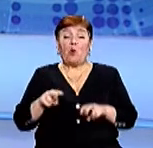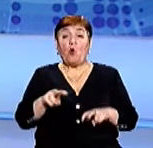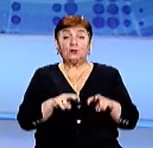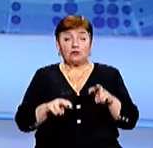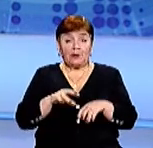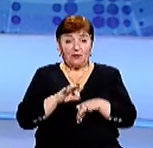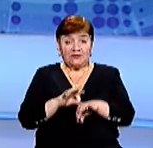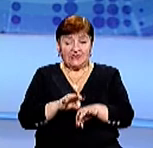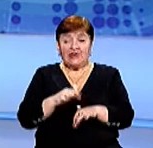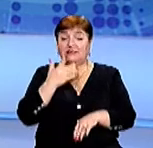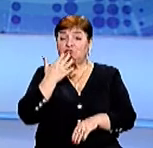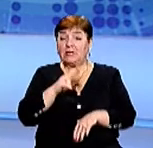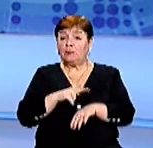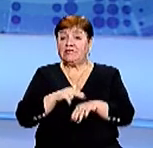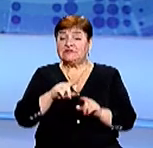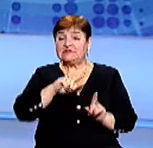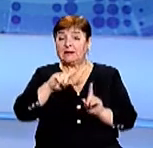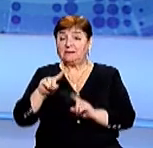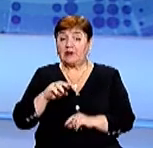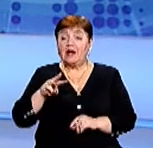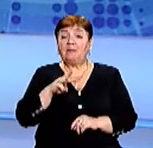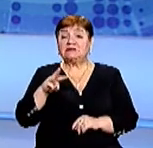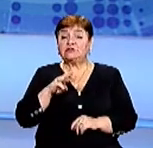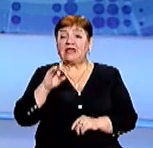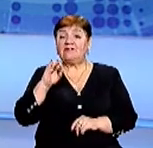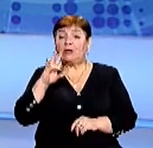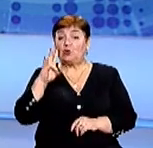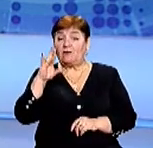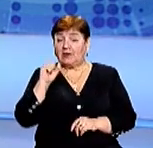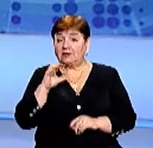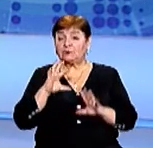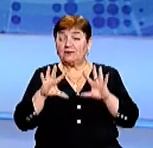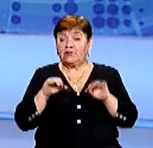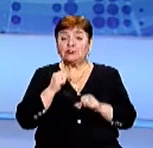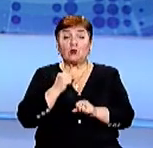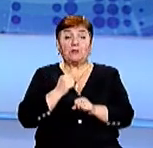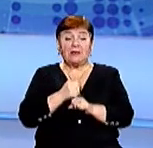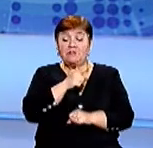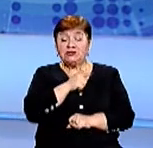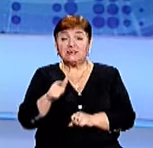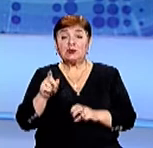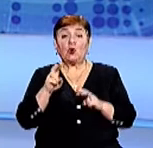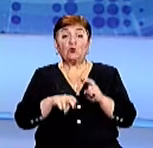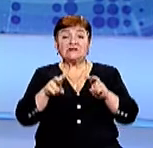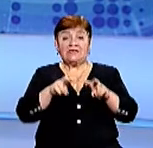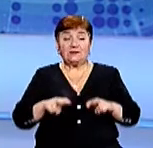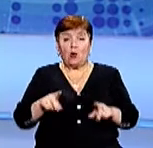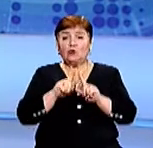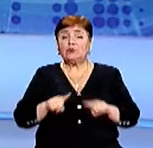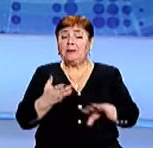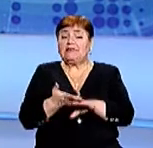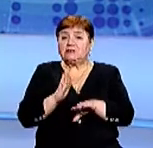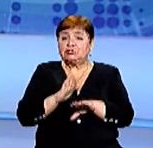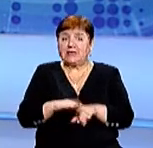обшуки. Речниця Нацполіції Закарпаття Інеса Манзулич-Іванова розповіла, зробили це під час розслідувань за тяжкі та особливо